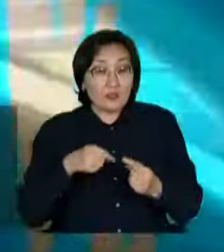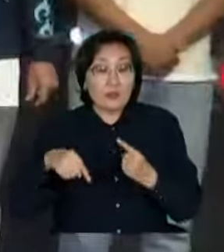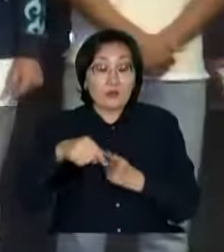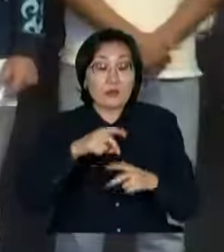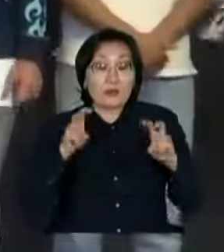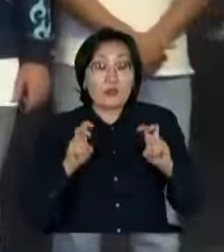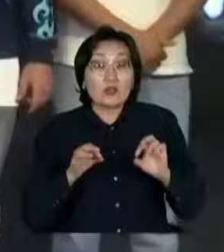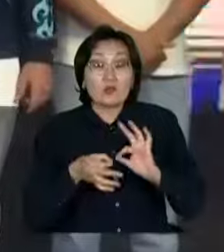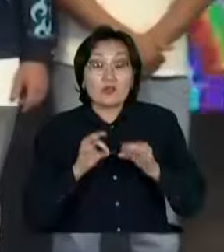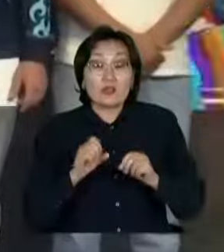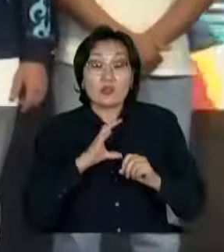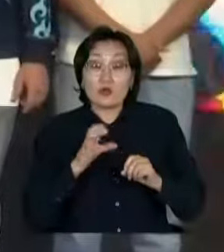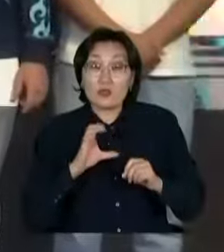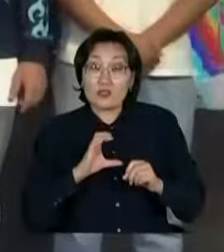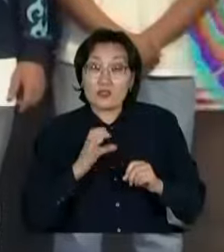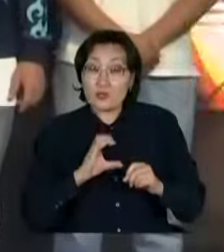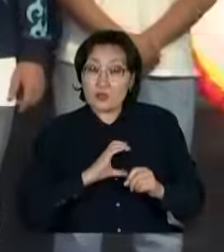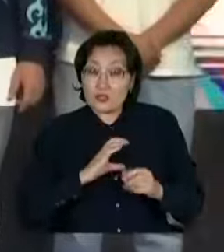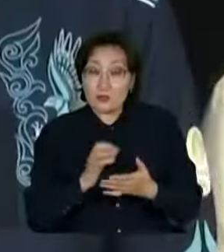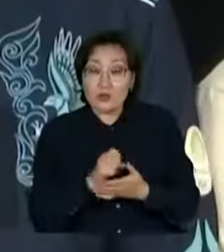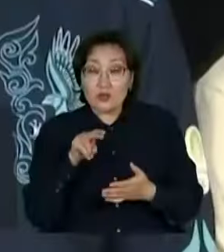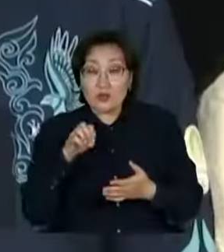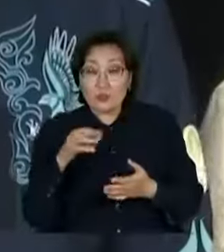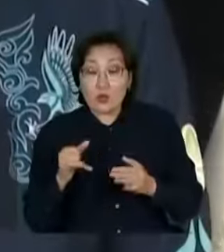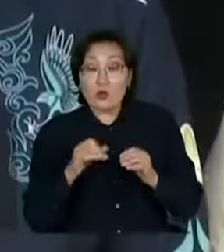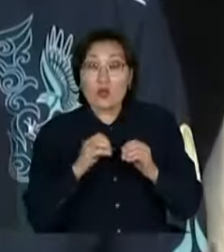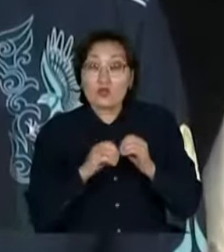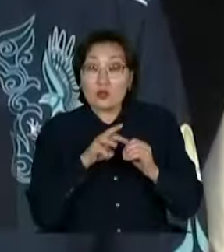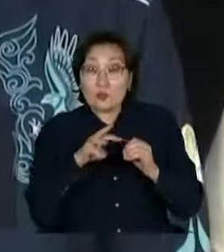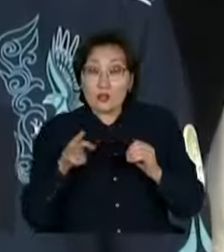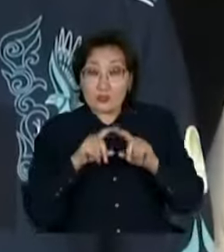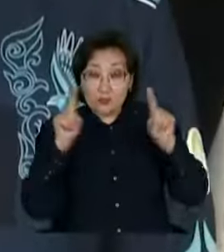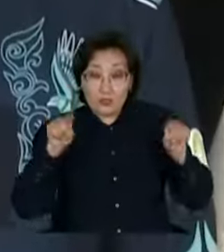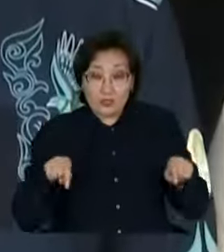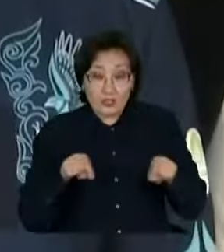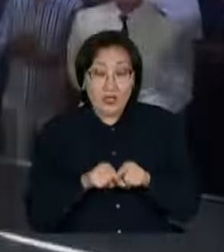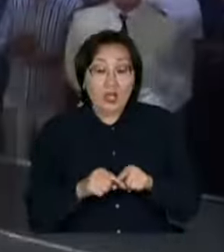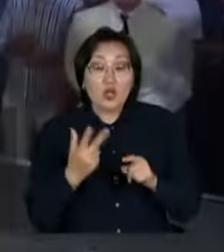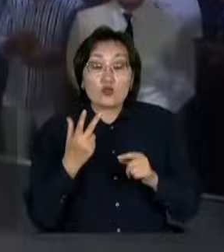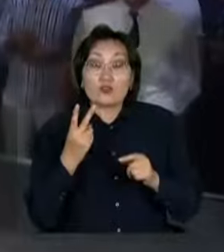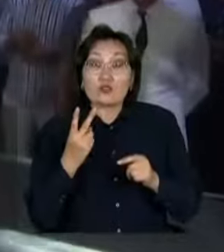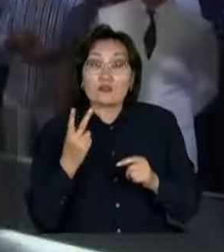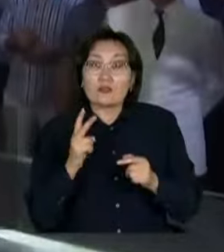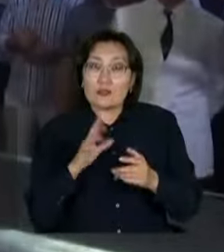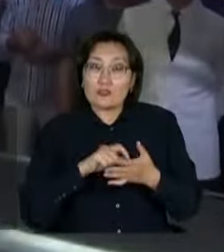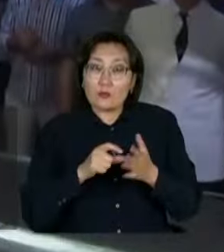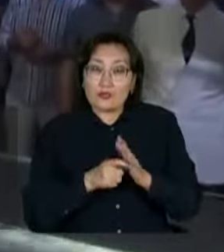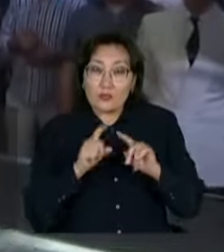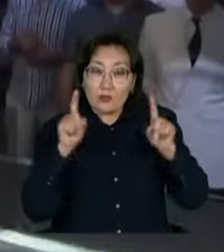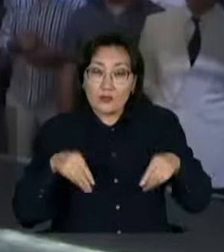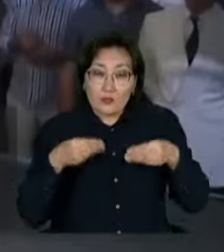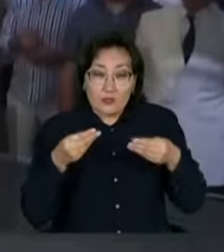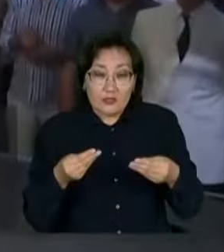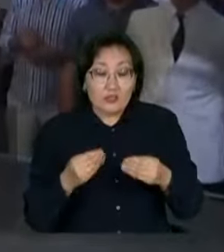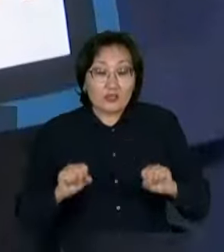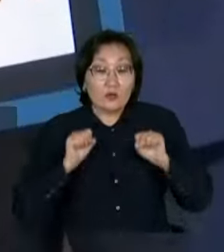атынан олимпиаданың күміс жүлдегері Демеу Жадыраевқа 10 миллион теңгенің сертификаты мен 3 бөлмелі пәтердің кілтін табыс етті. Сондай-ақ